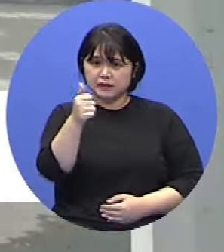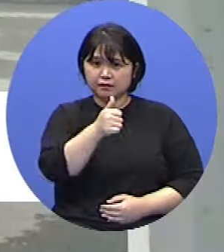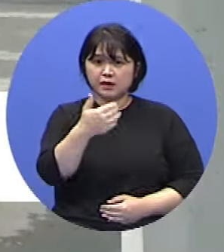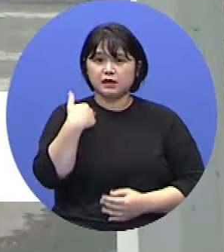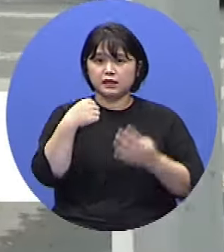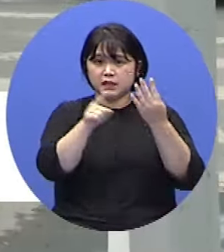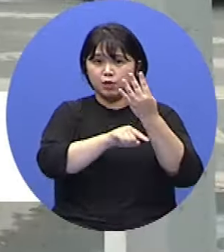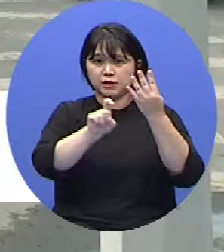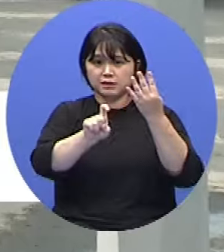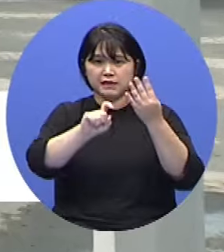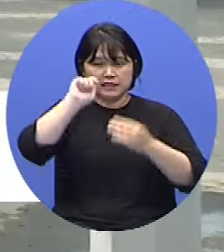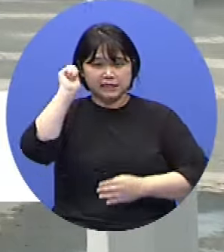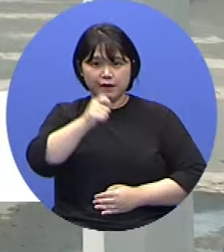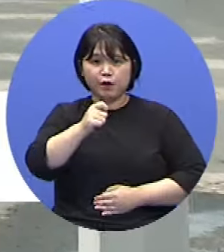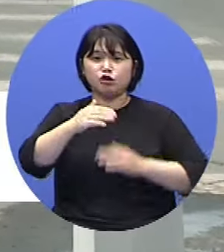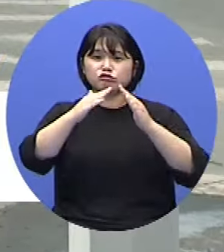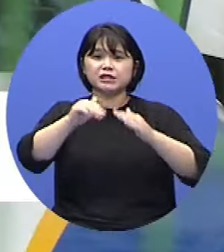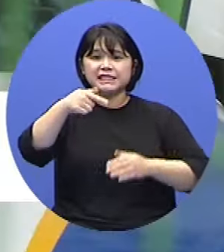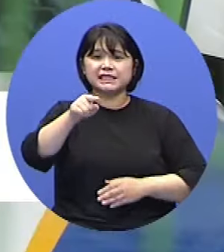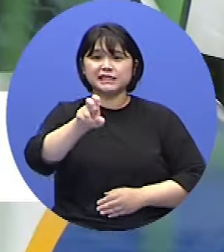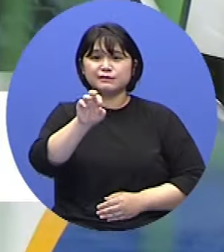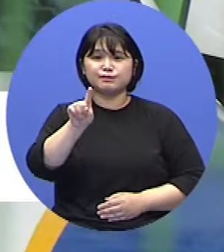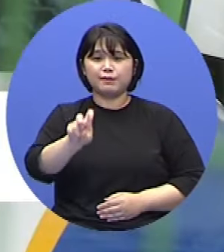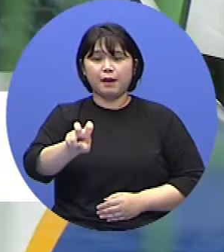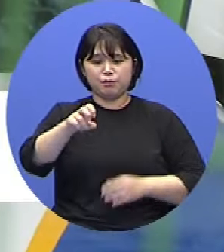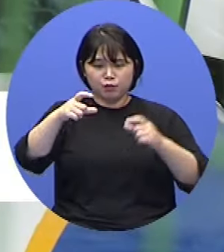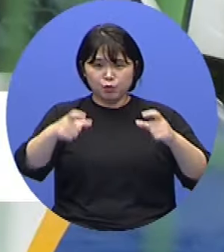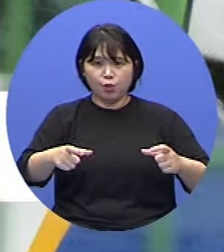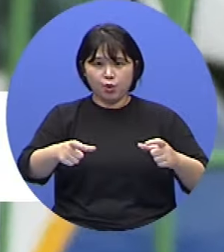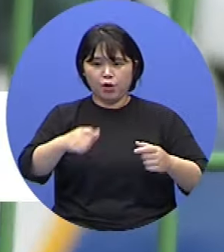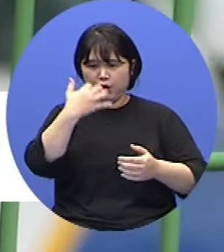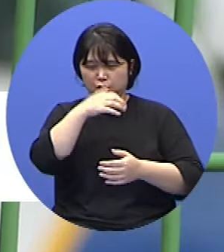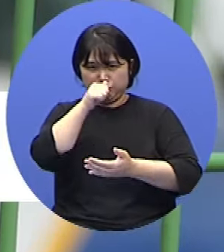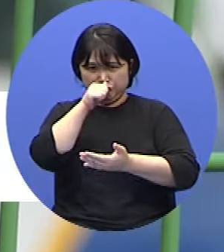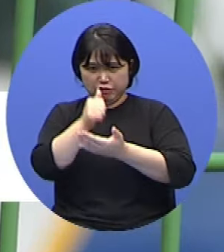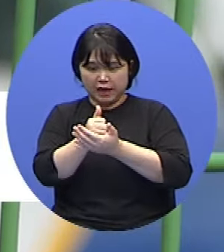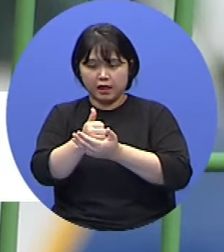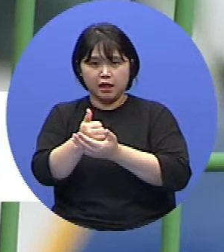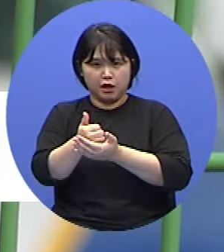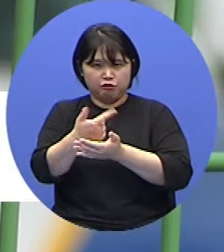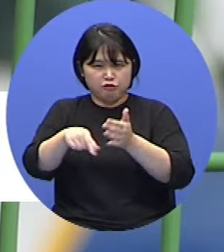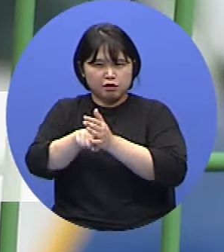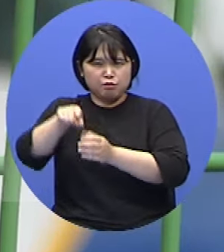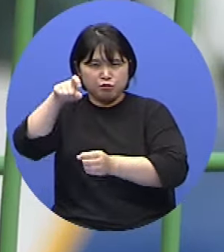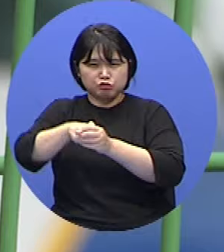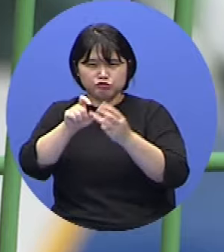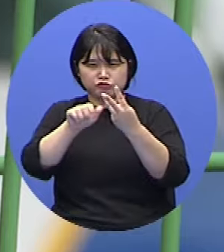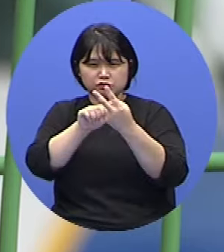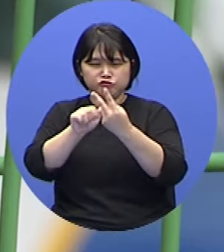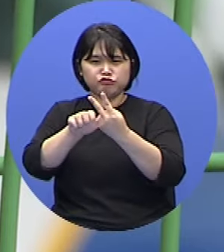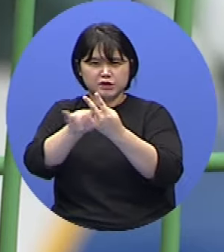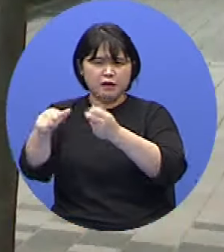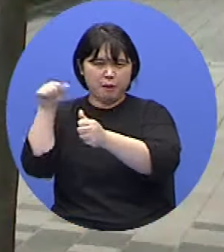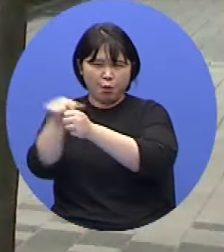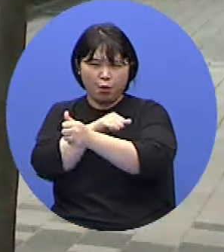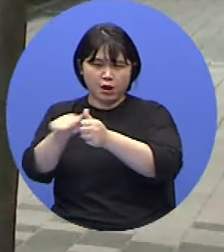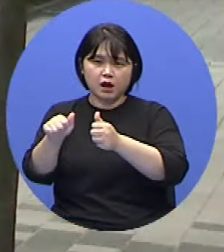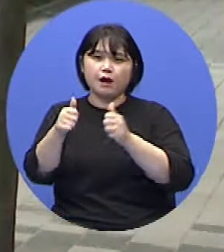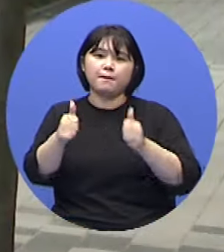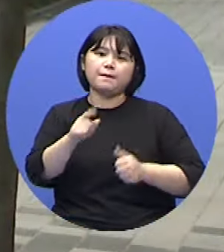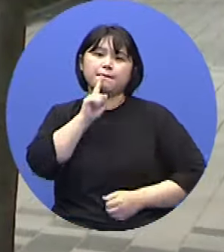10일 새벽 전주시 금암동에서 성범죄를 저지르기 위해 두 명의 여성을 폭행하고 달아난 혐의로 재판에